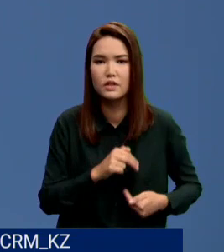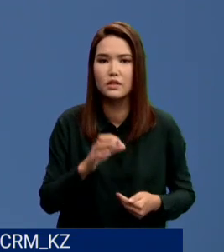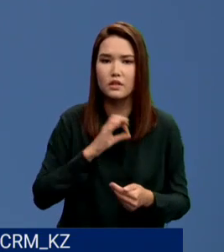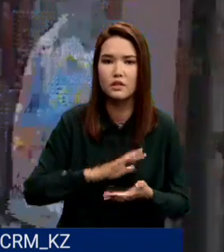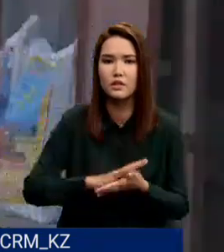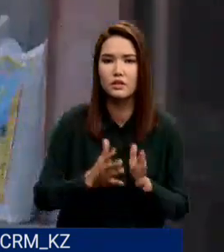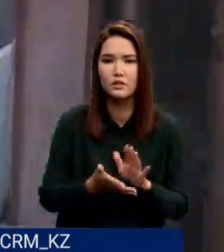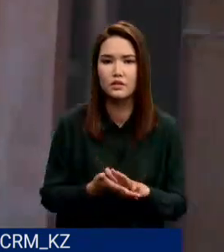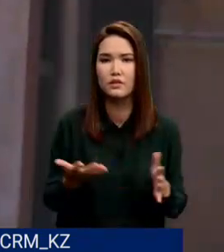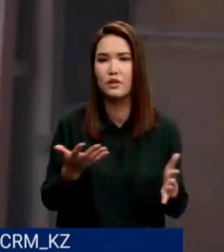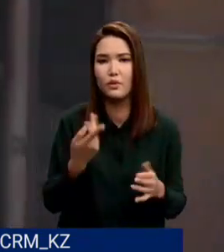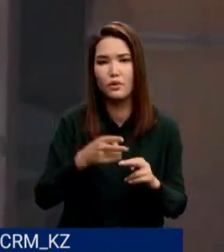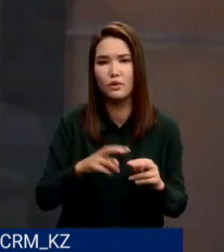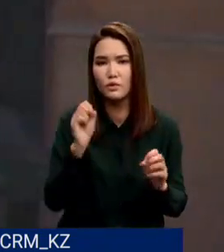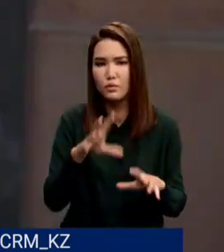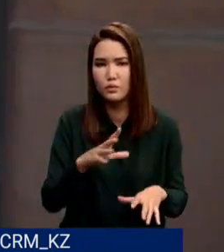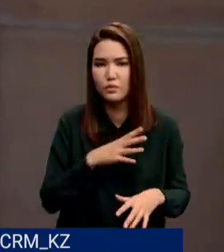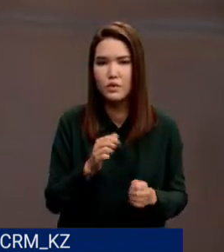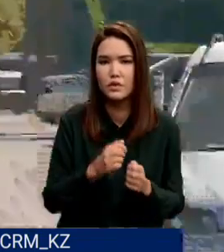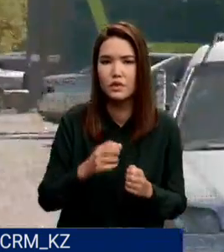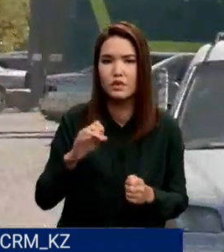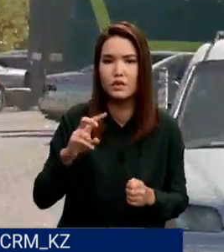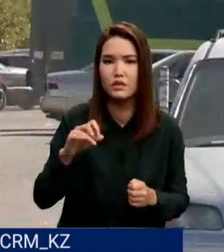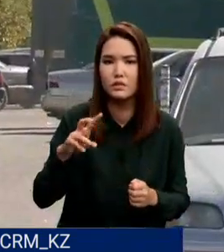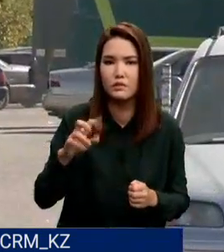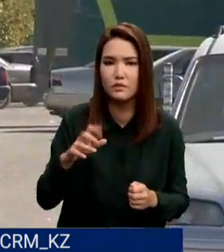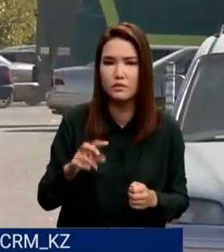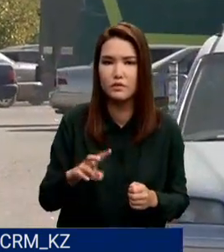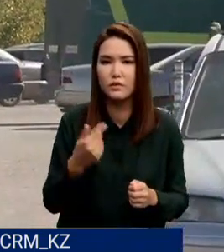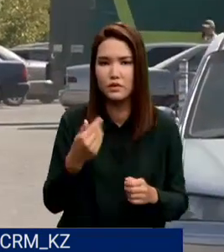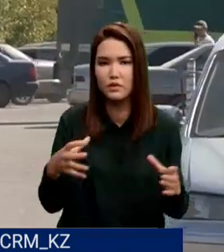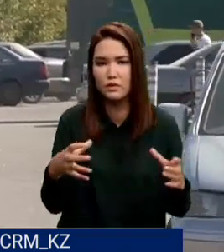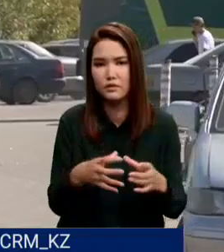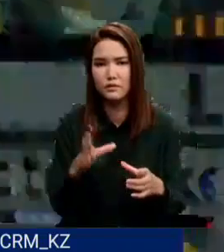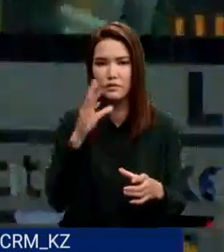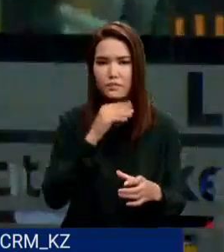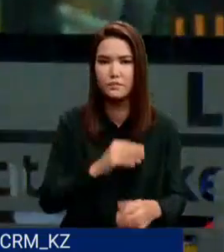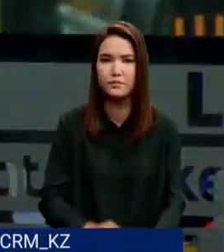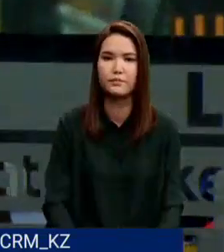жауаптылар. Қымбат Дайырқызы, Нұрлан Асқар, Жанболат Аңдабаев, Атамекен Бизнес.